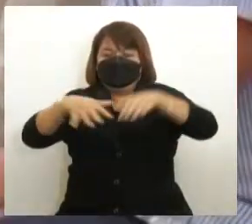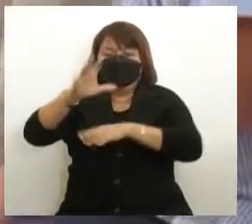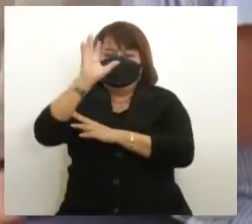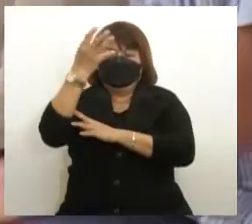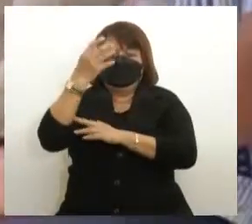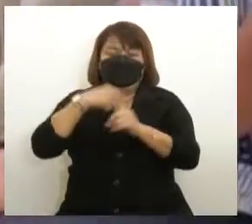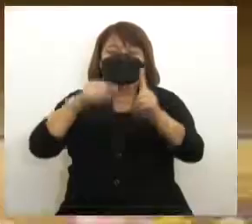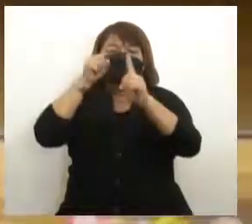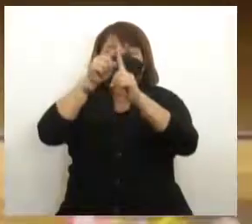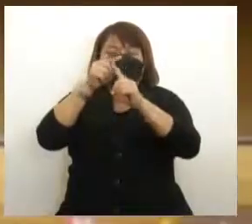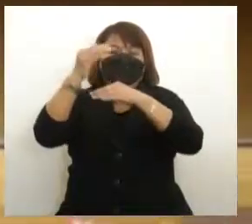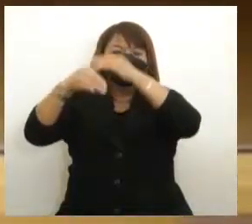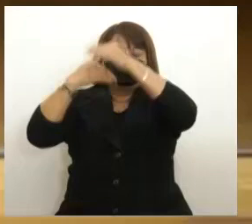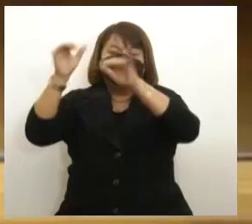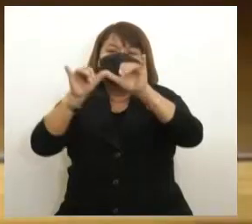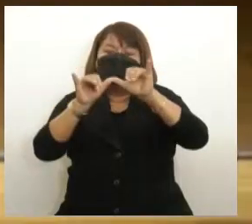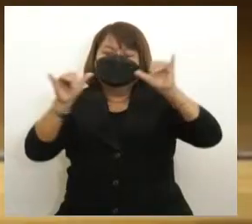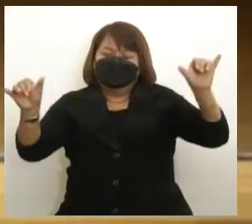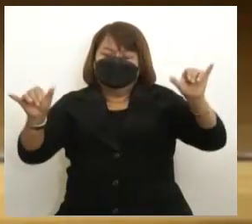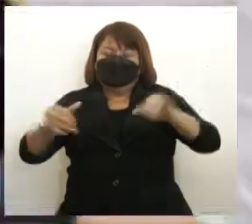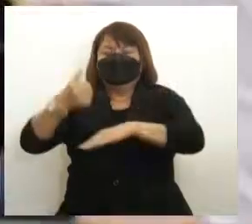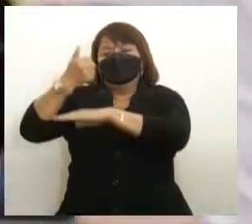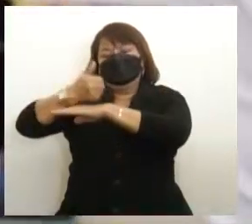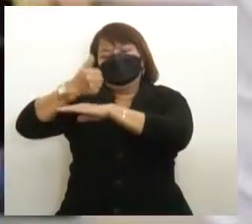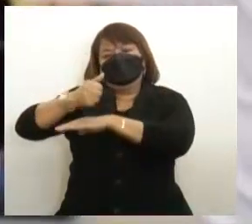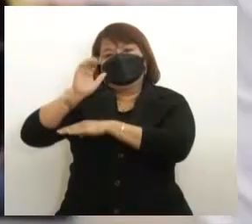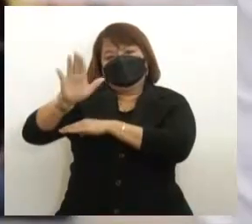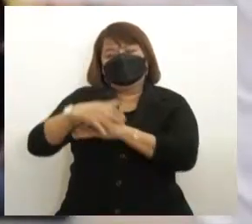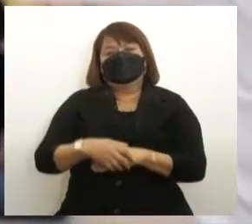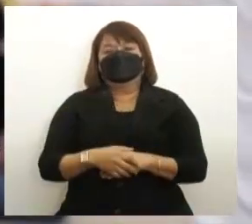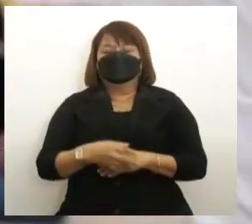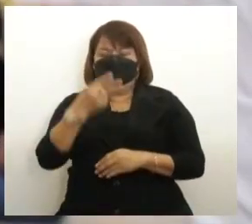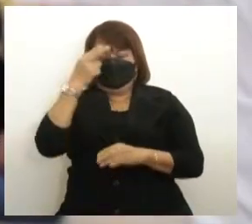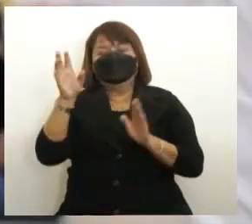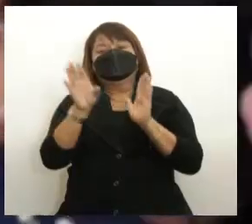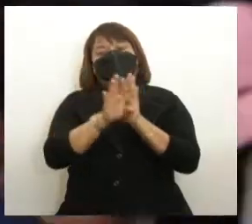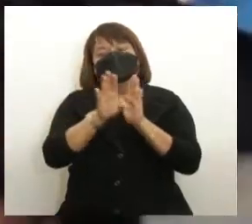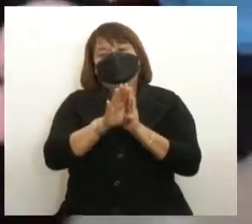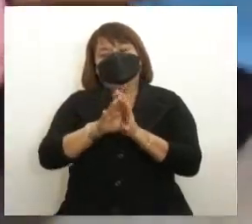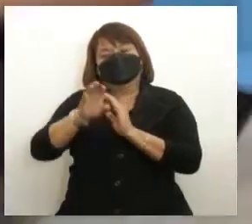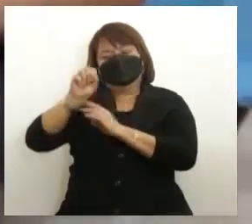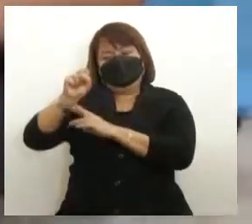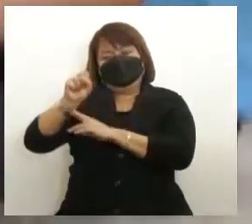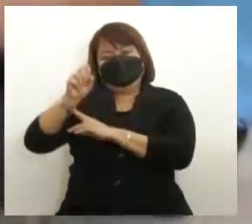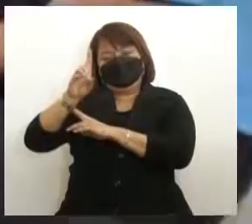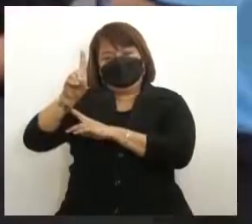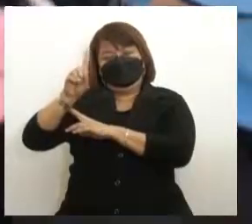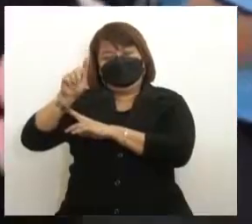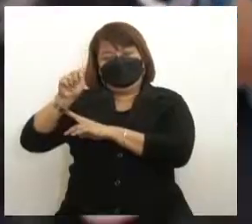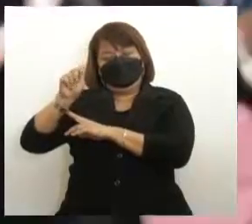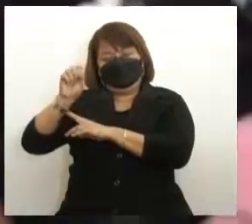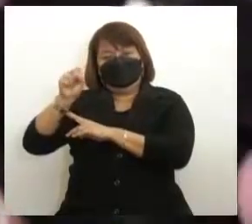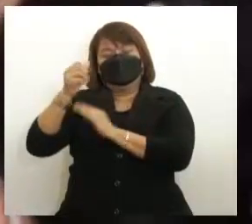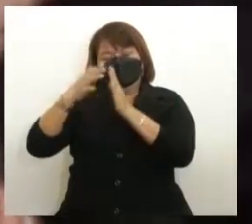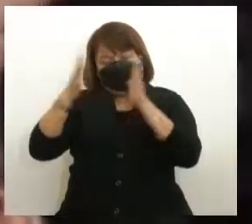นาที่ยั่งยืน OBEC Young Leader for SDG ก็เห็นภาพของ SDGs ที่มันมากขึ้นนะครับ